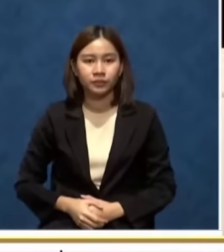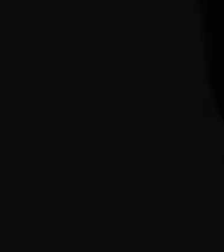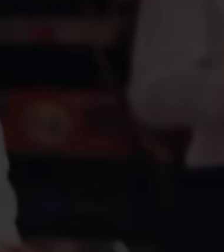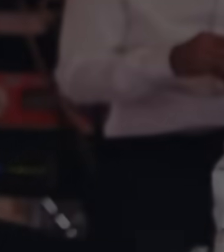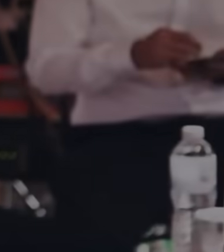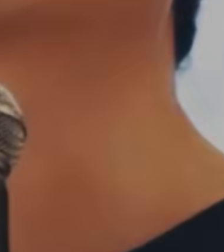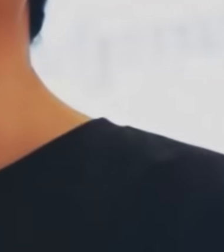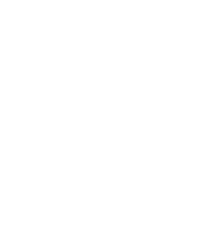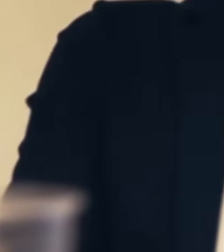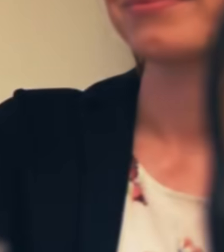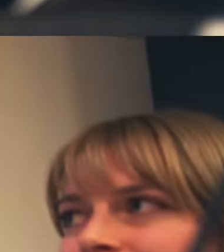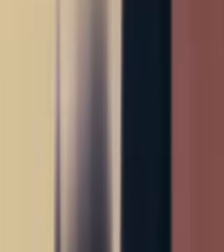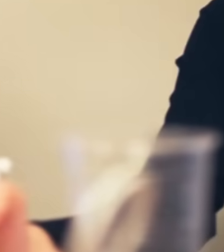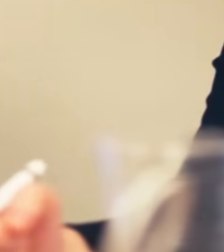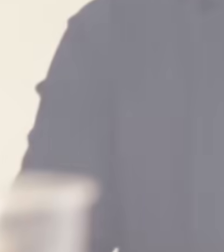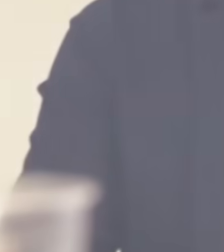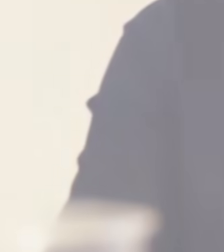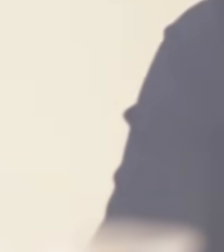ครับ